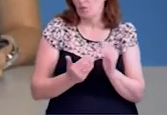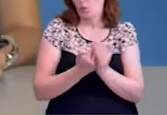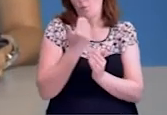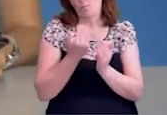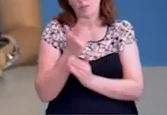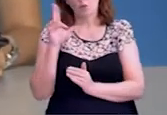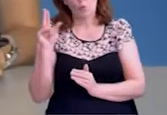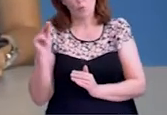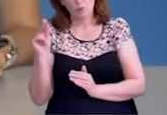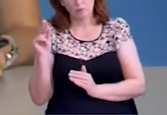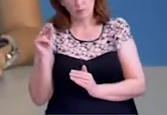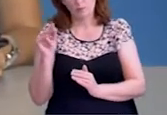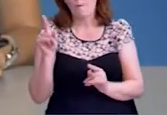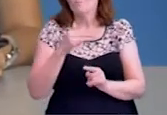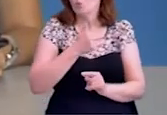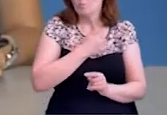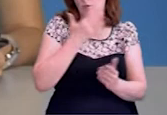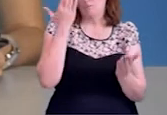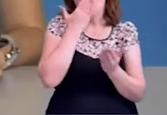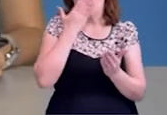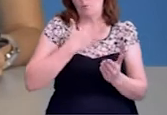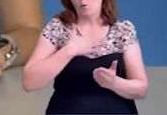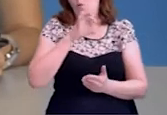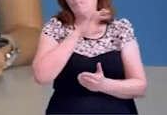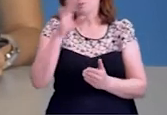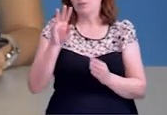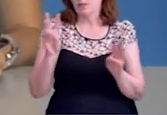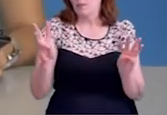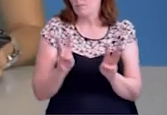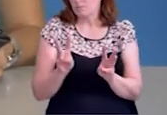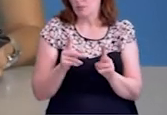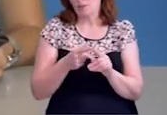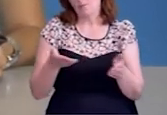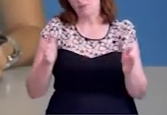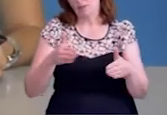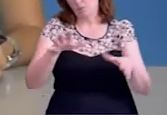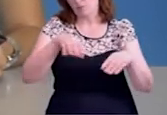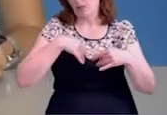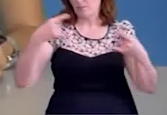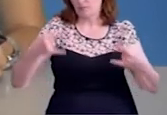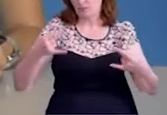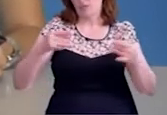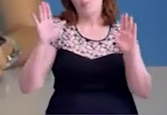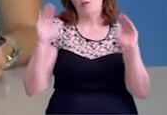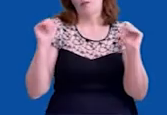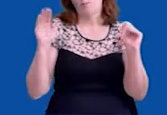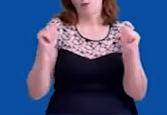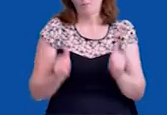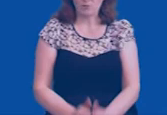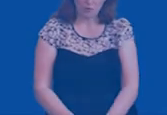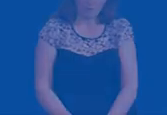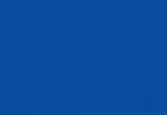понеділка. Оперативні новини читайте на наших сторінках в соцмережах Facebook та Telegram. Залишайтеся з Суспільним. На добраніч.